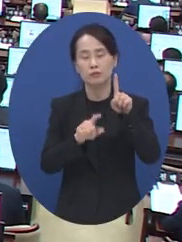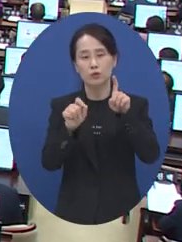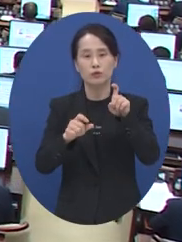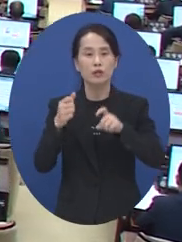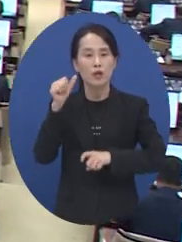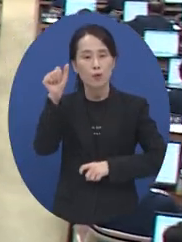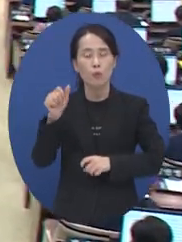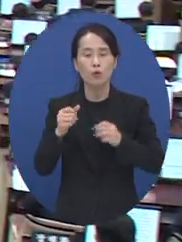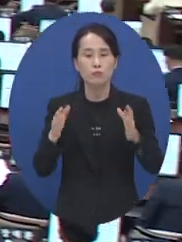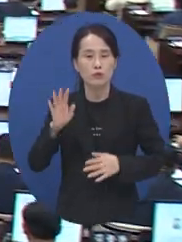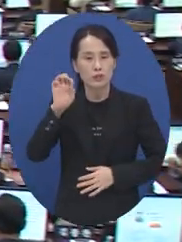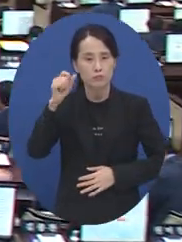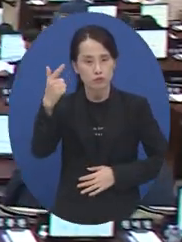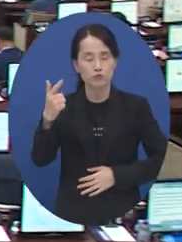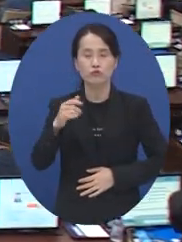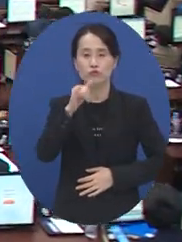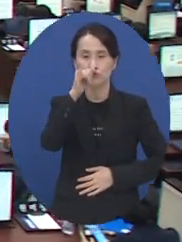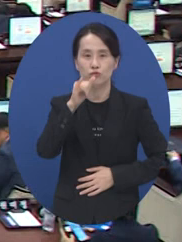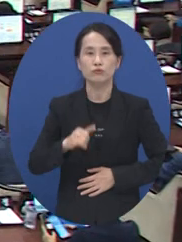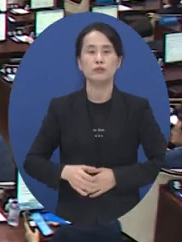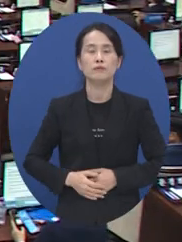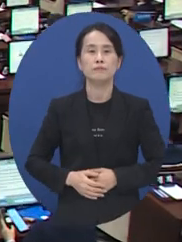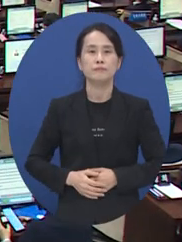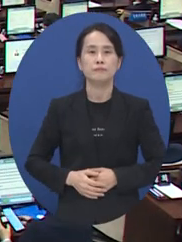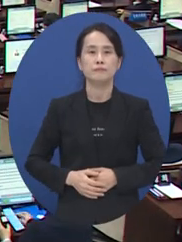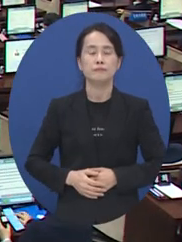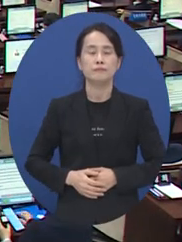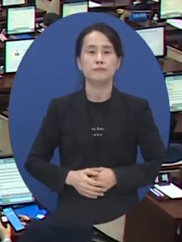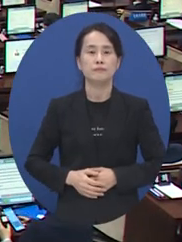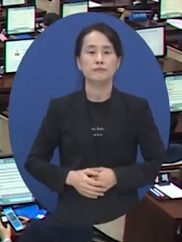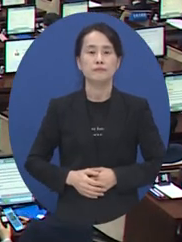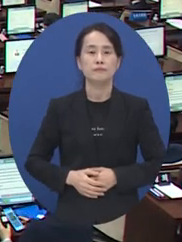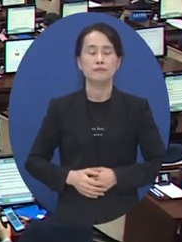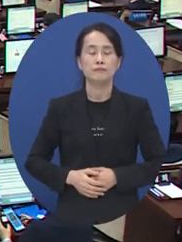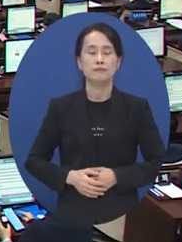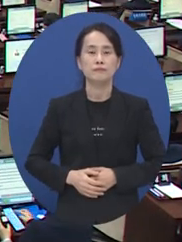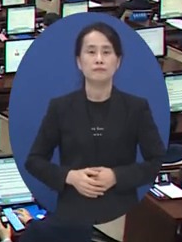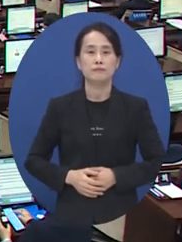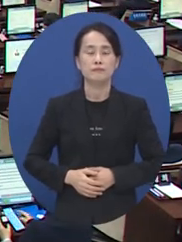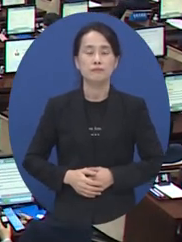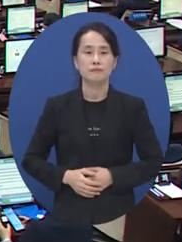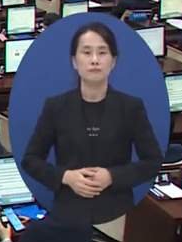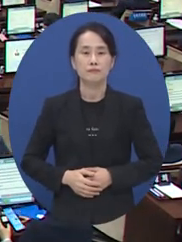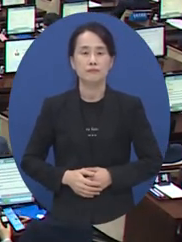5일부터 4 16일간 열립니다 경기 주 tv 1천 집니다